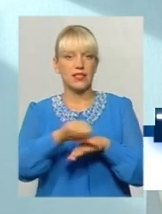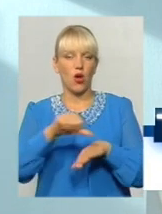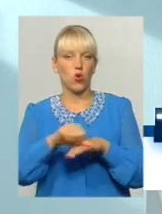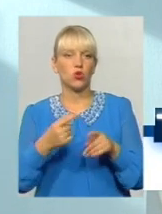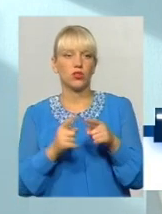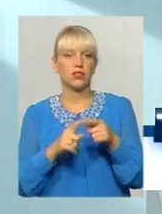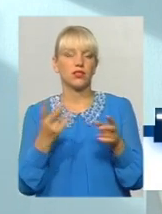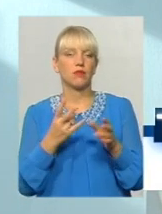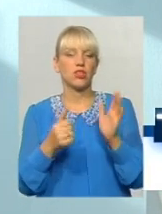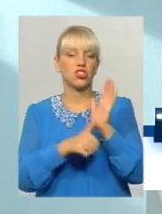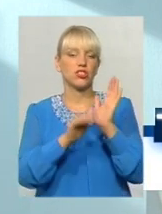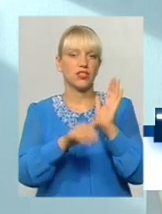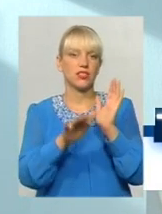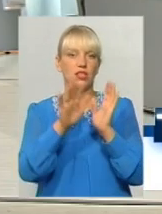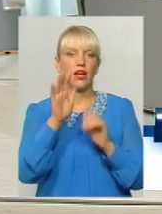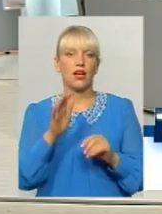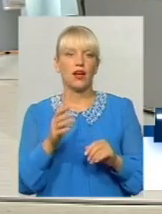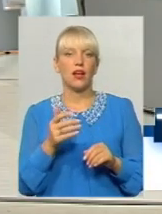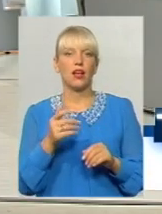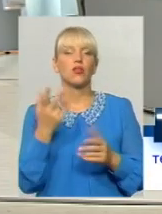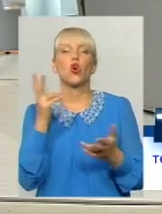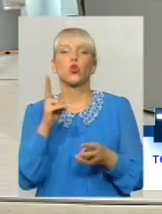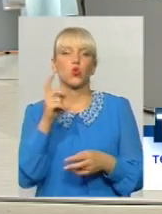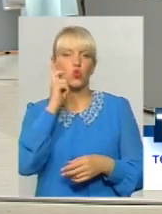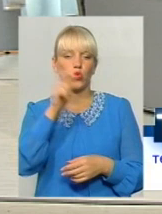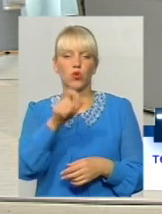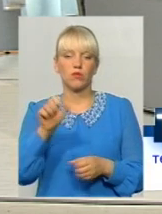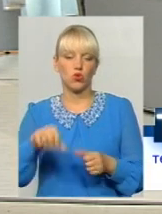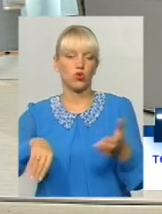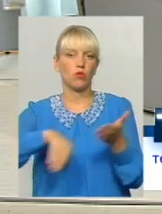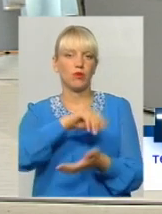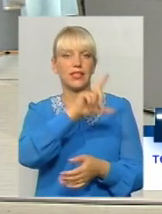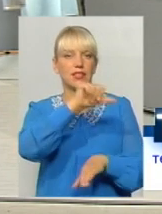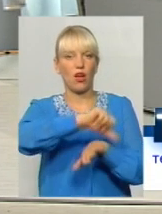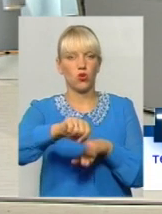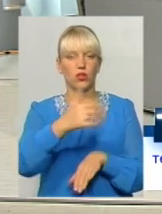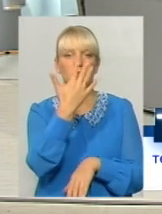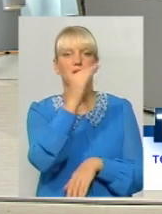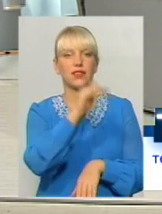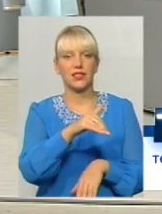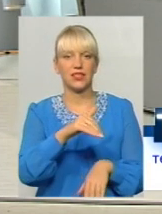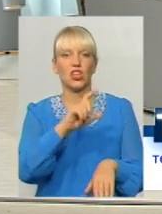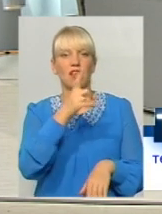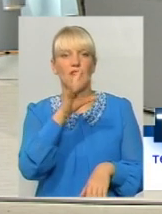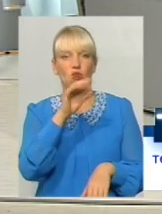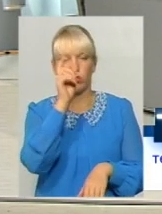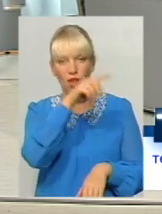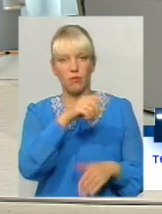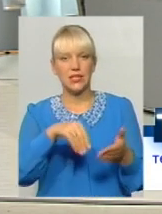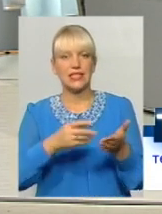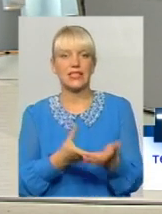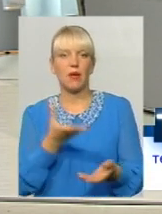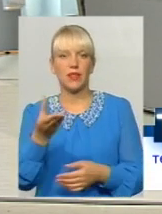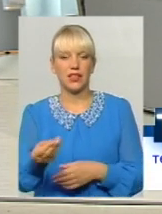це 6-5 тисяч євро і вище. Який українець може собі дозволити на сьогоднішній день купити за 5-6 тисяч євро транспортний засіб, заплатити за нього